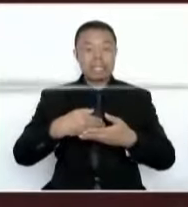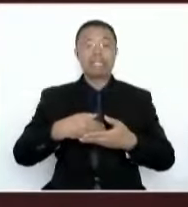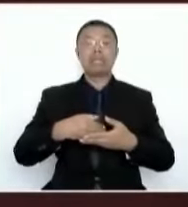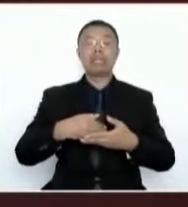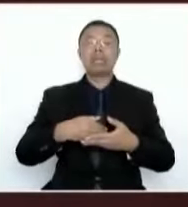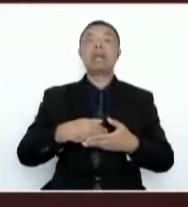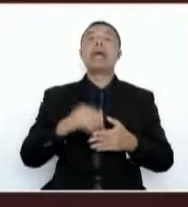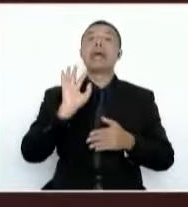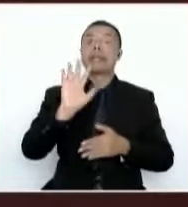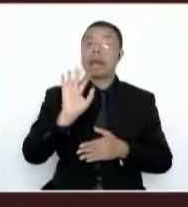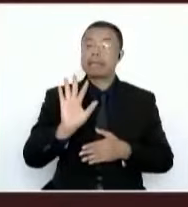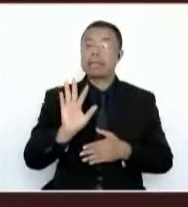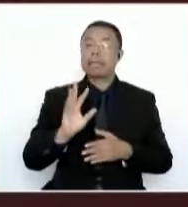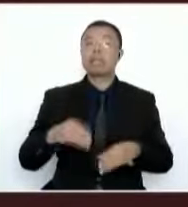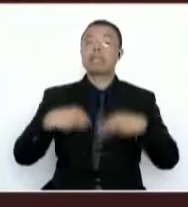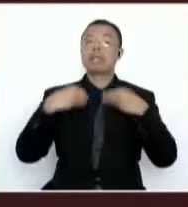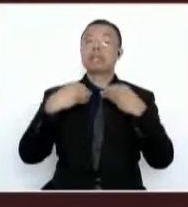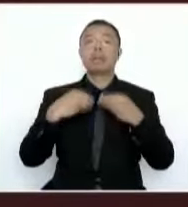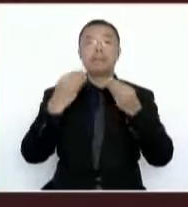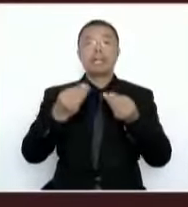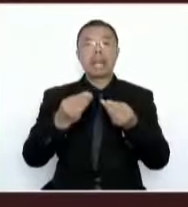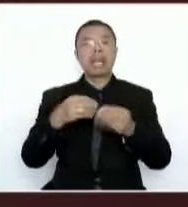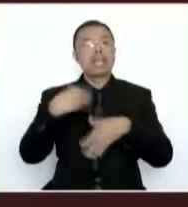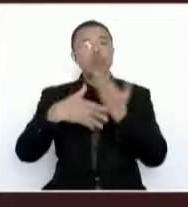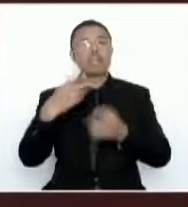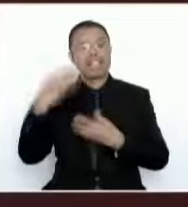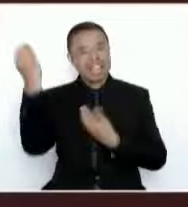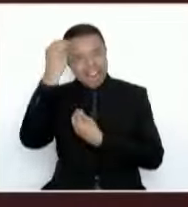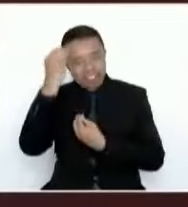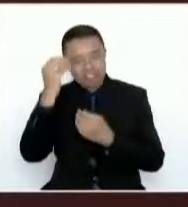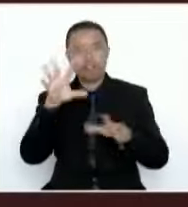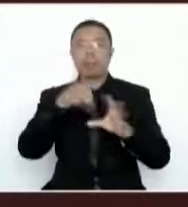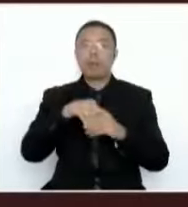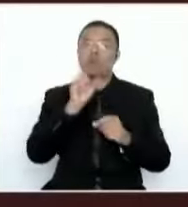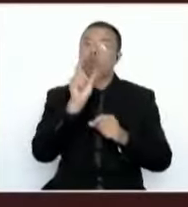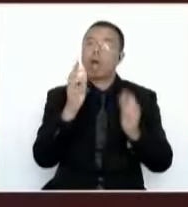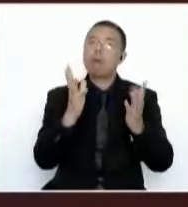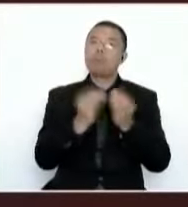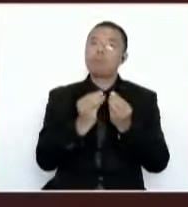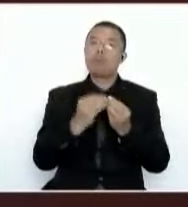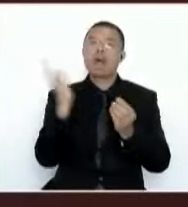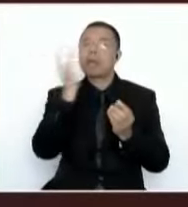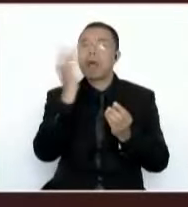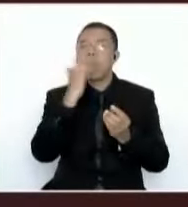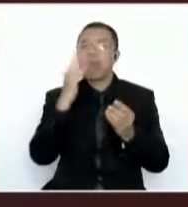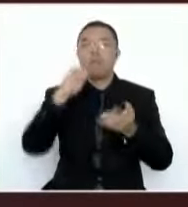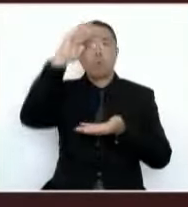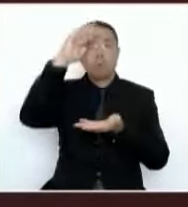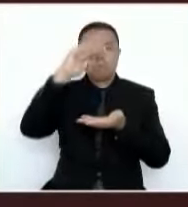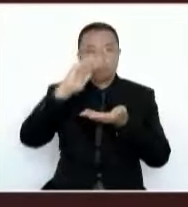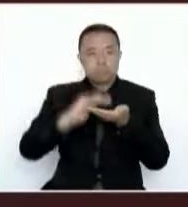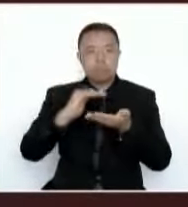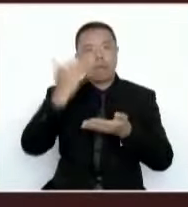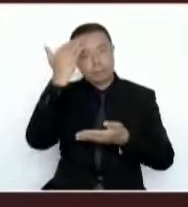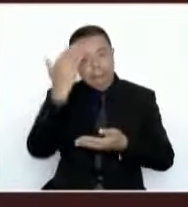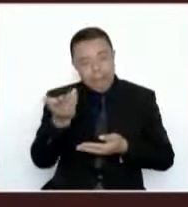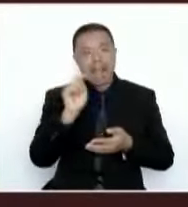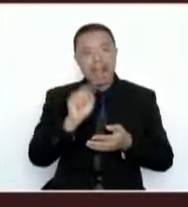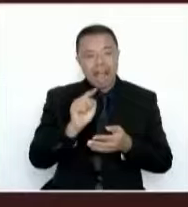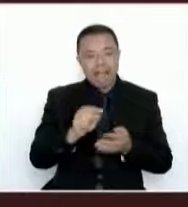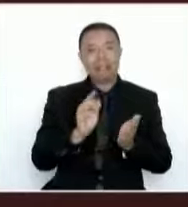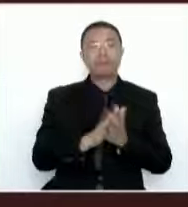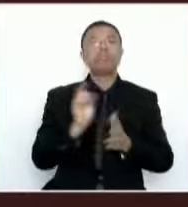ditampilkan adalah industri kreatif termasuk dalam rangka apa mengurangi polusi Kenapa karena memang Jakarta